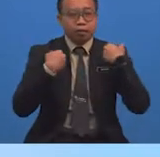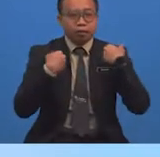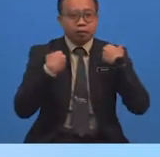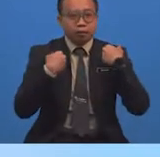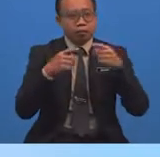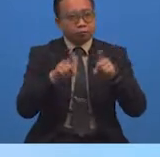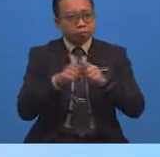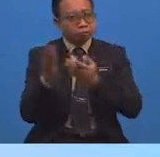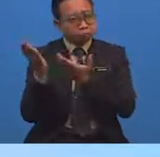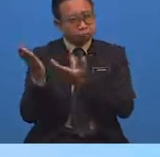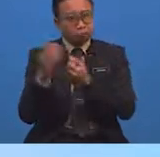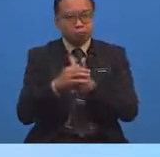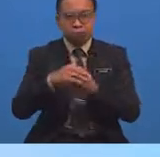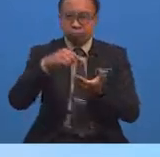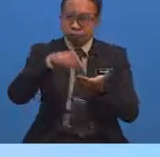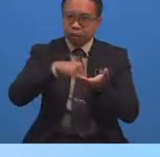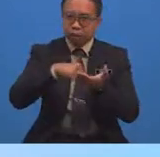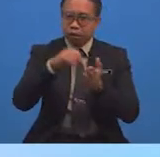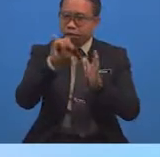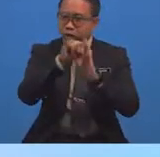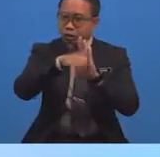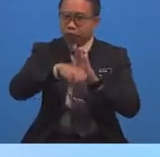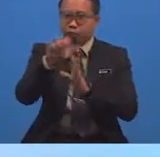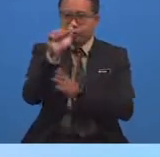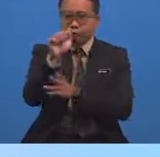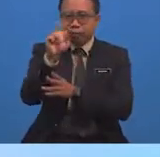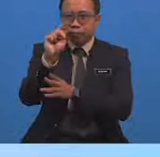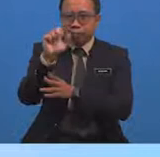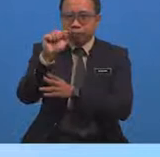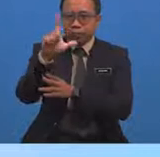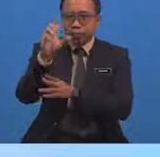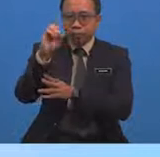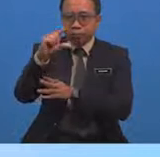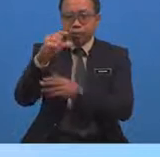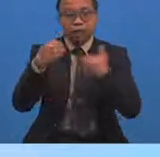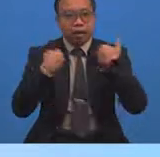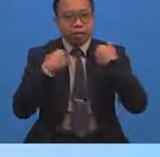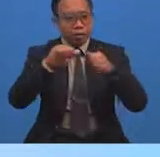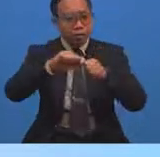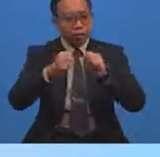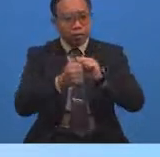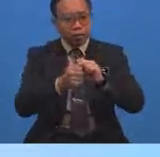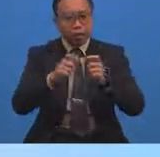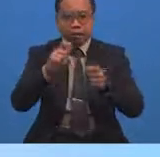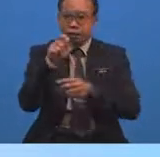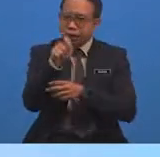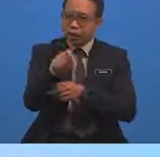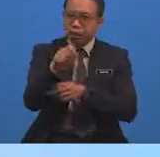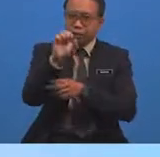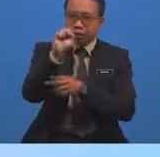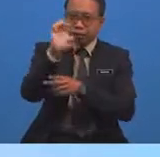ini ini ialah jam analog terdapat angka tanda singkatan